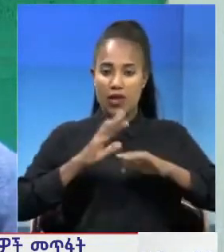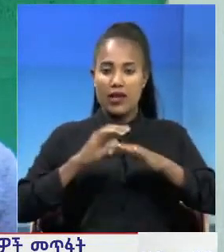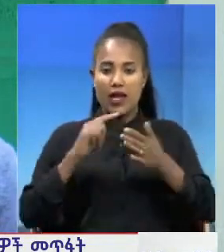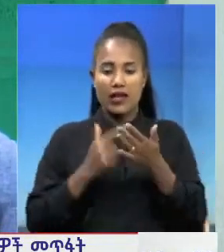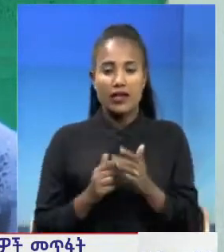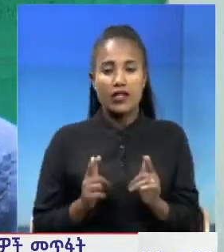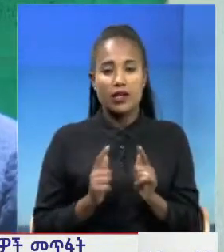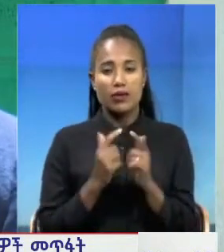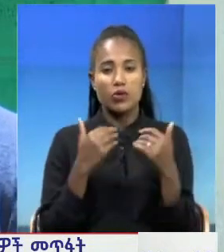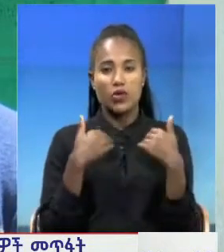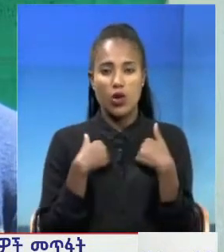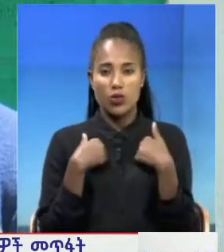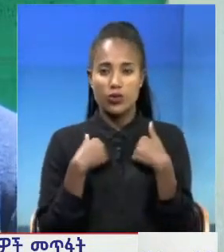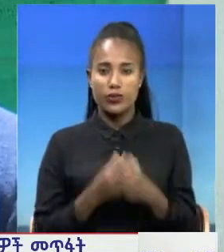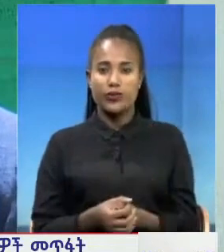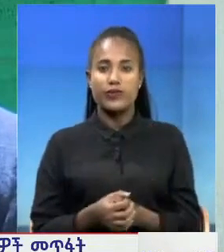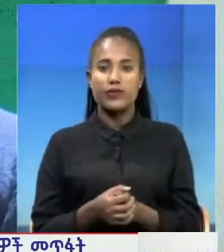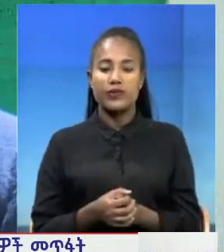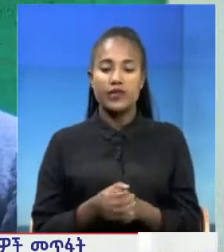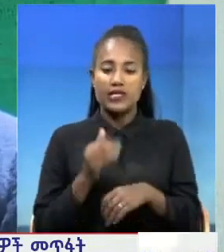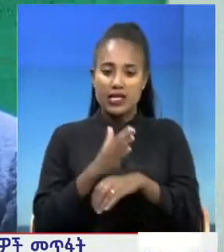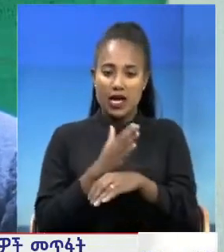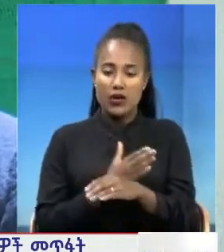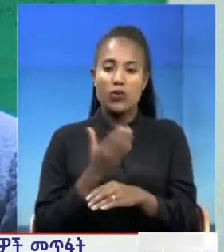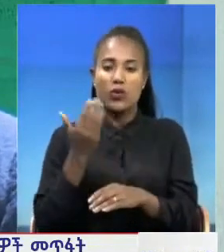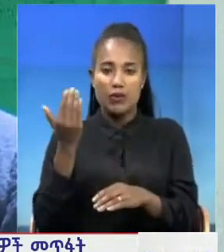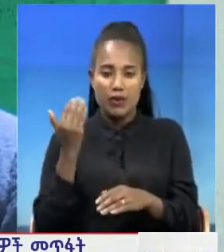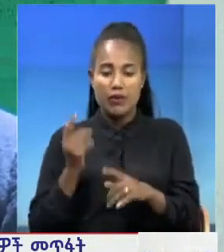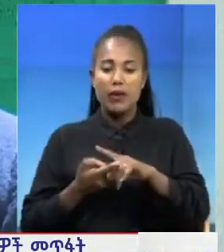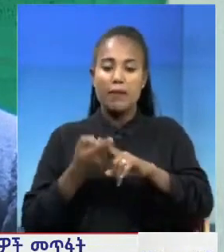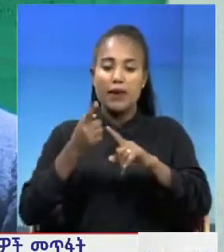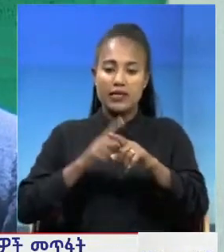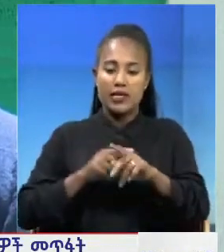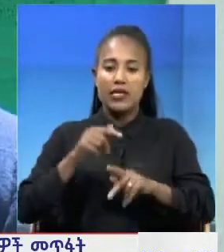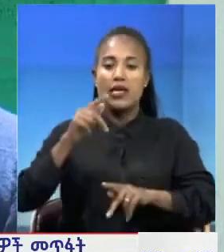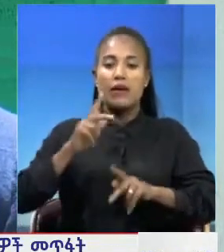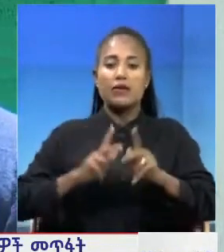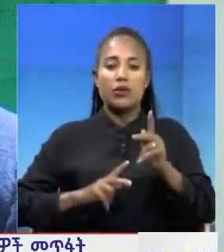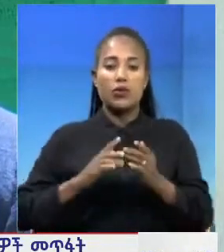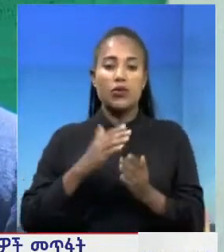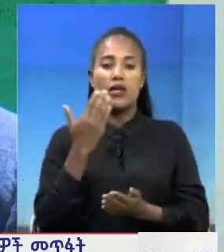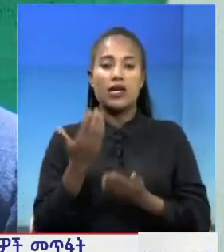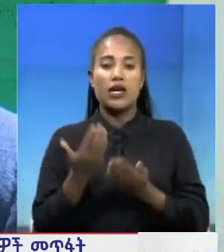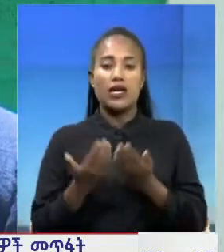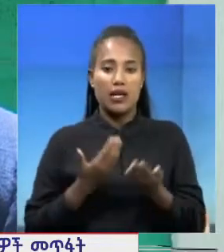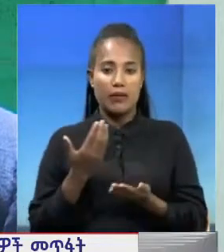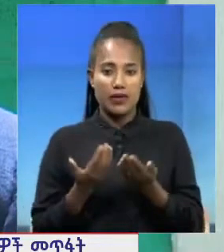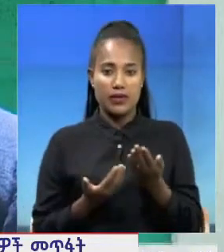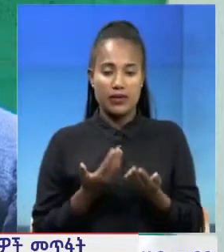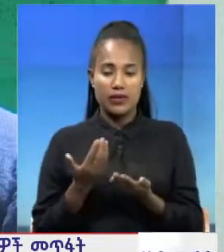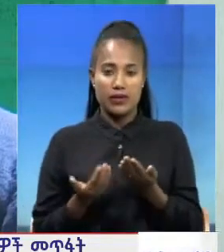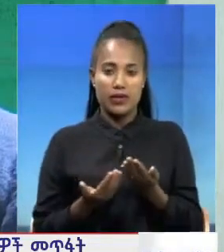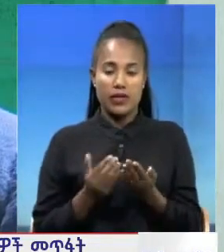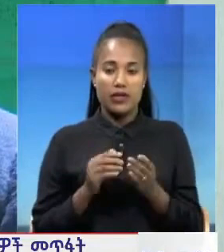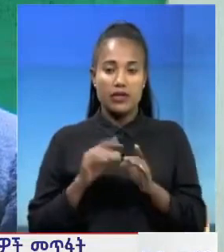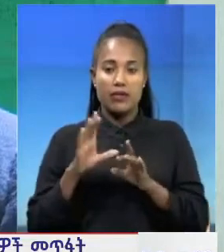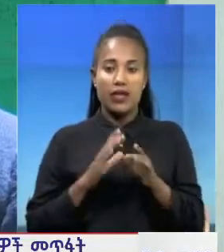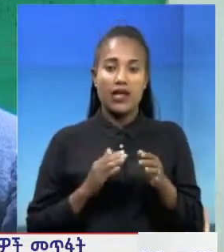አይነት ገጠመኞች አሉ። አስተካክለን ወደ ነበረበት መልሰን ህብረተሰቡን እንዲገለገልበት